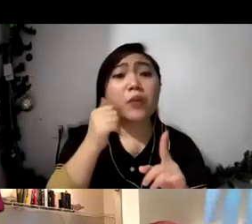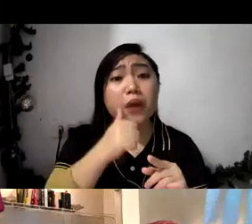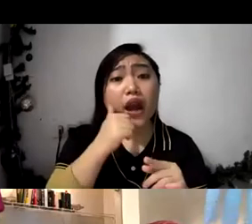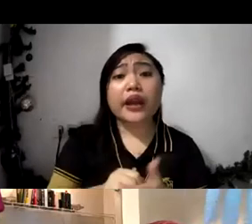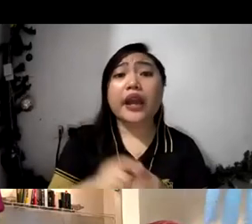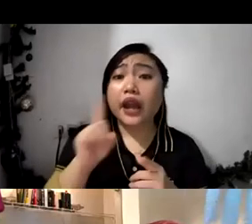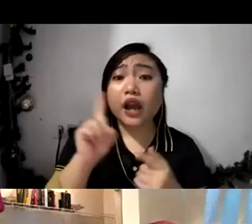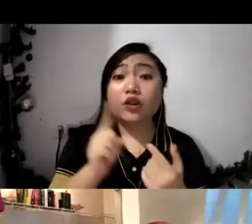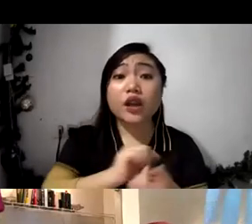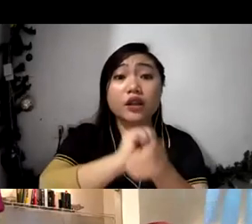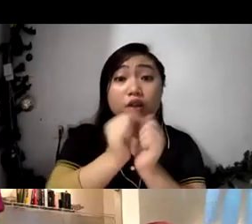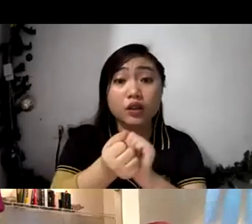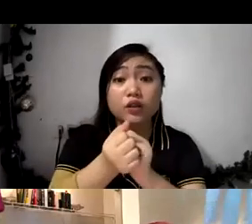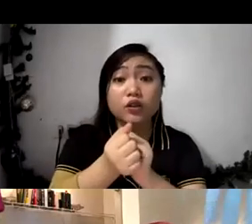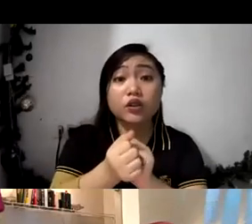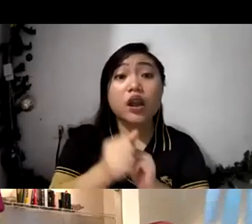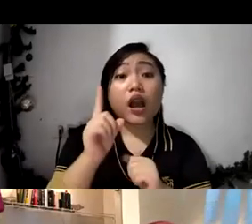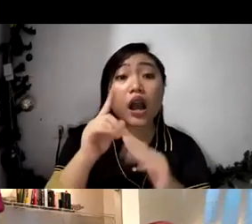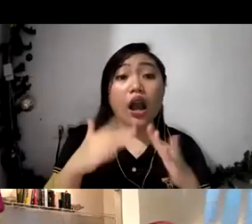no, this problematic